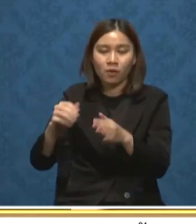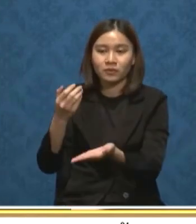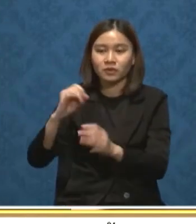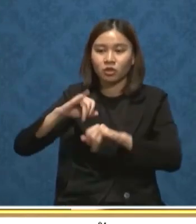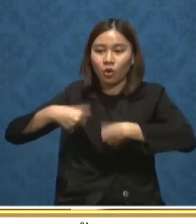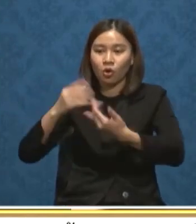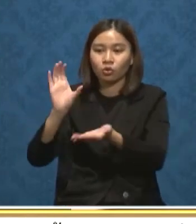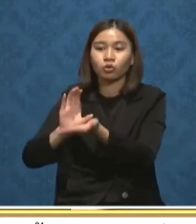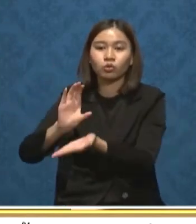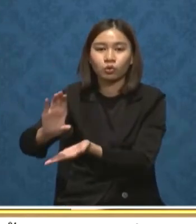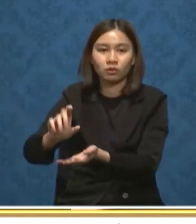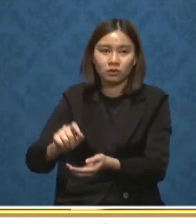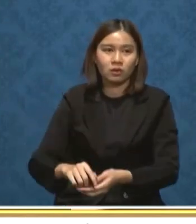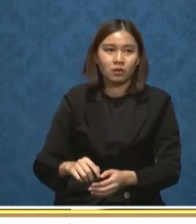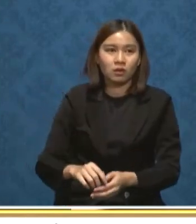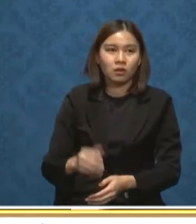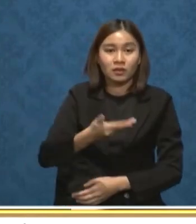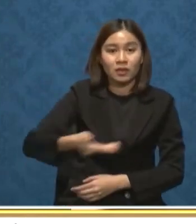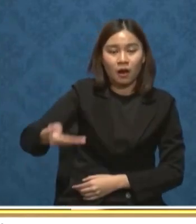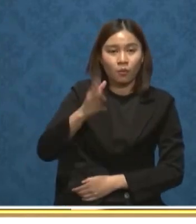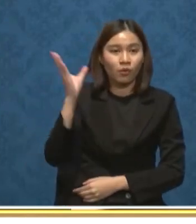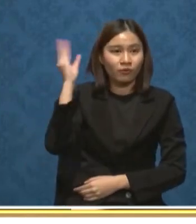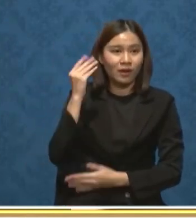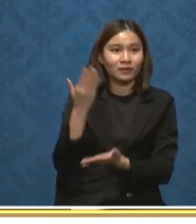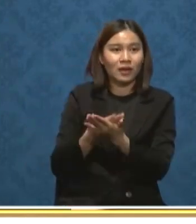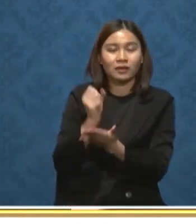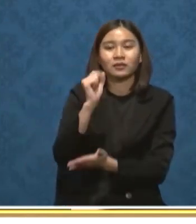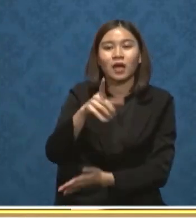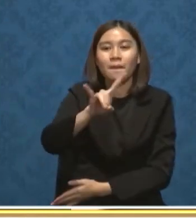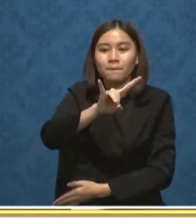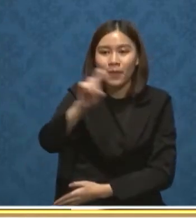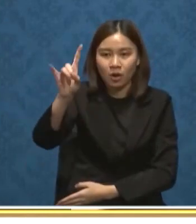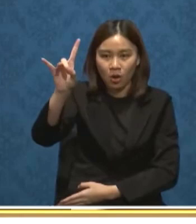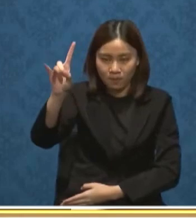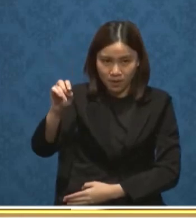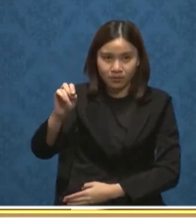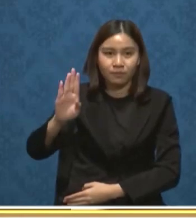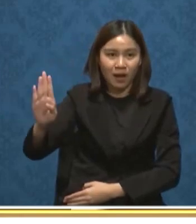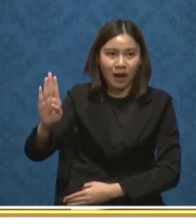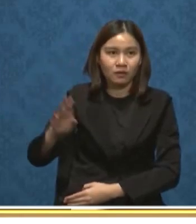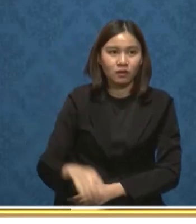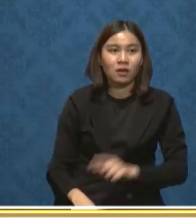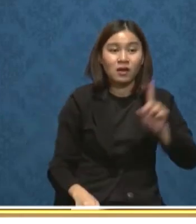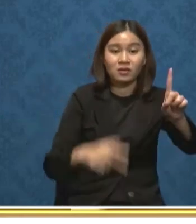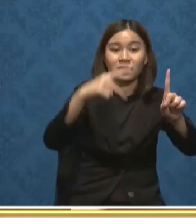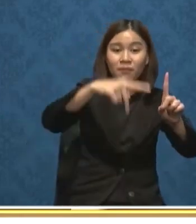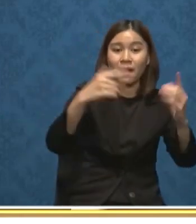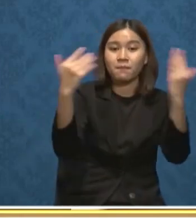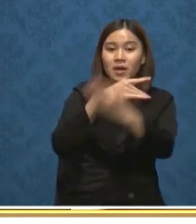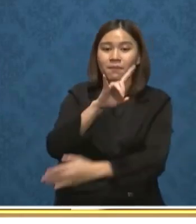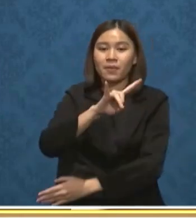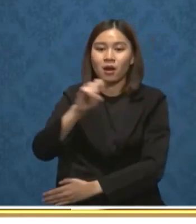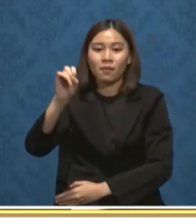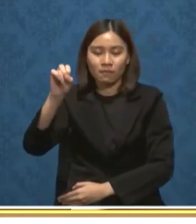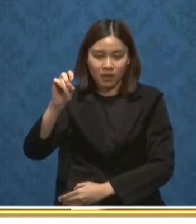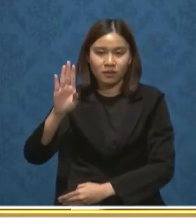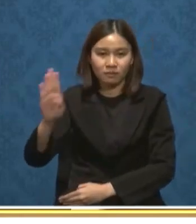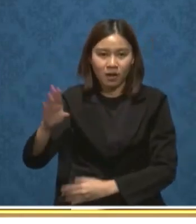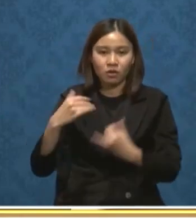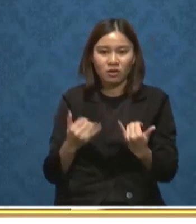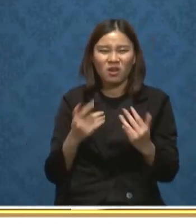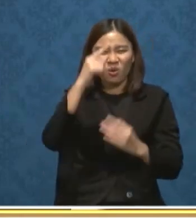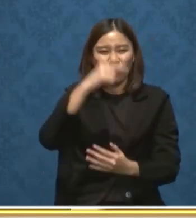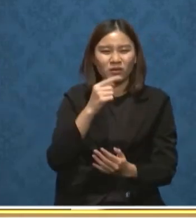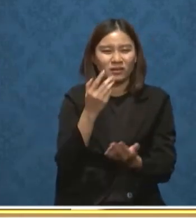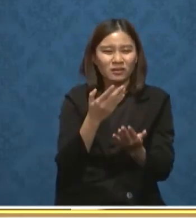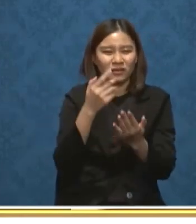ินประชาชนที่อยู่ทางบทฟงผมอยู่จะจ่ายแค่ 880 พทจากพัธนึนะแดงวตอนนี้ประชาชนคนท rocket ทจาย